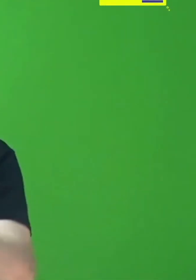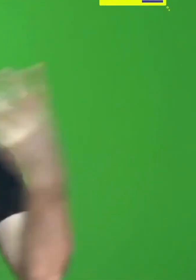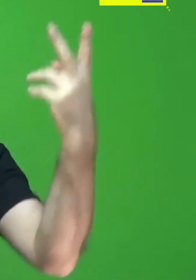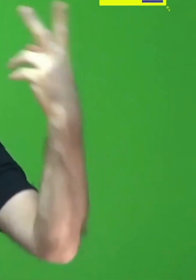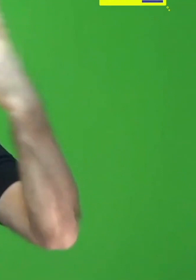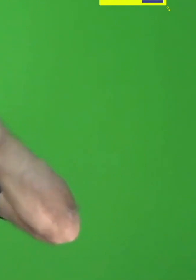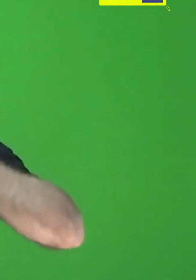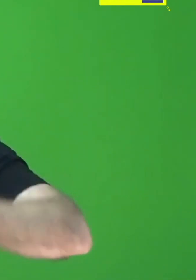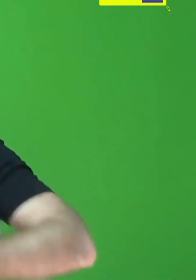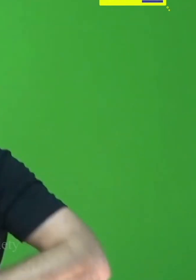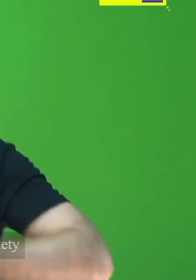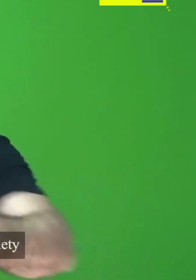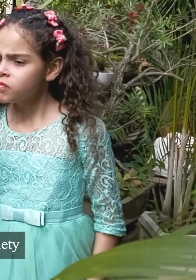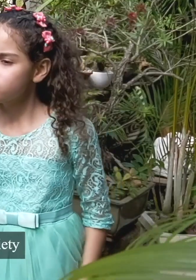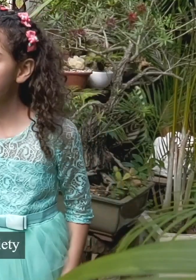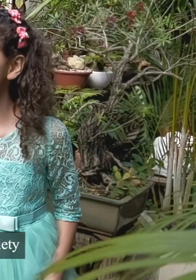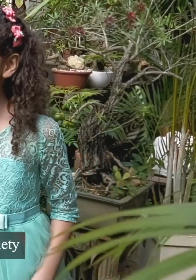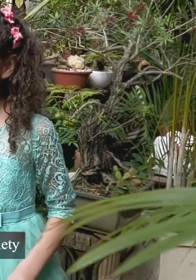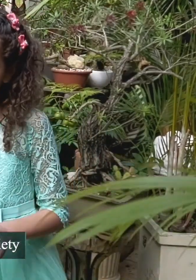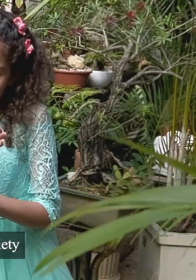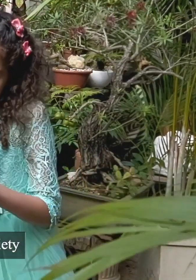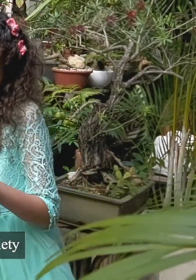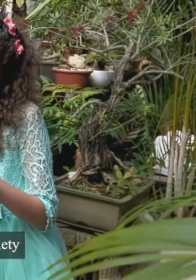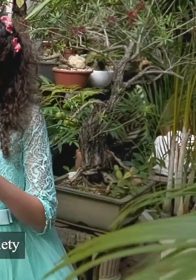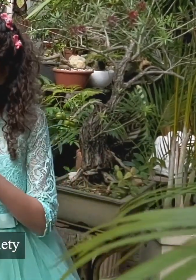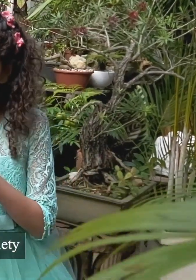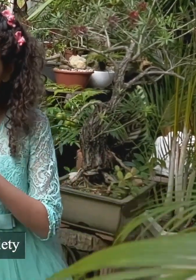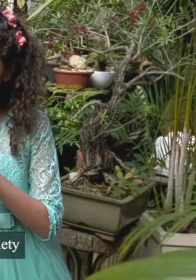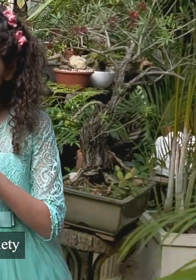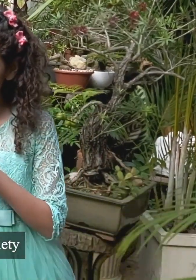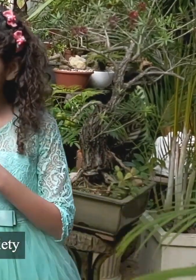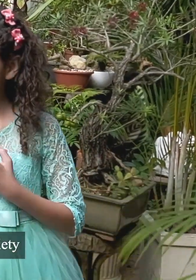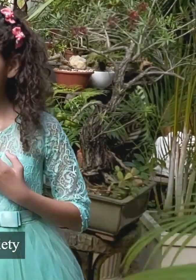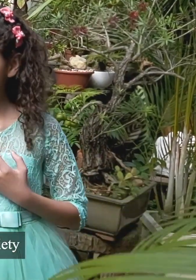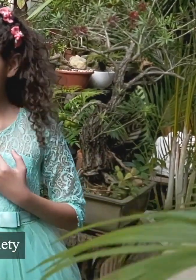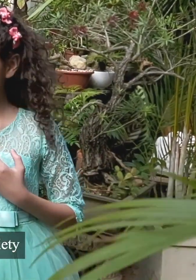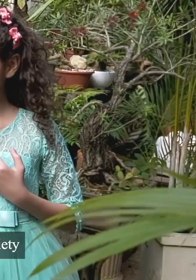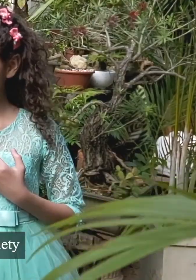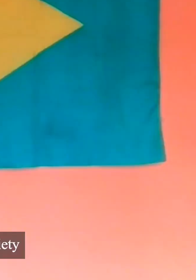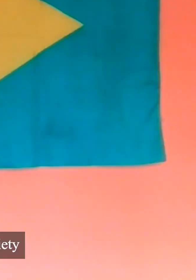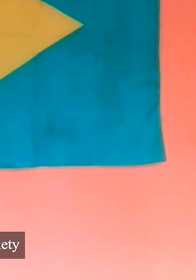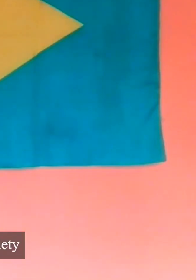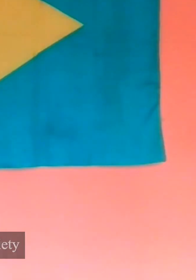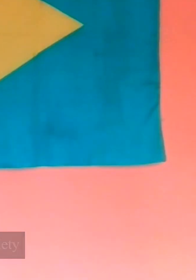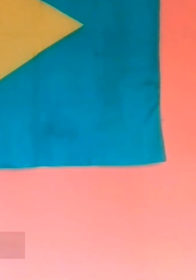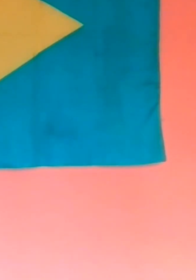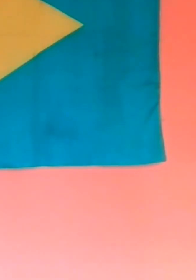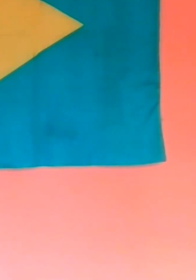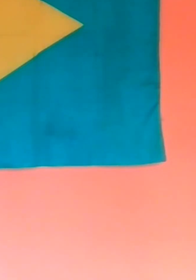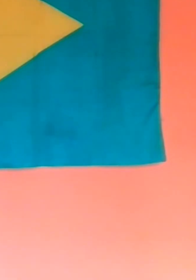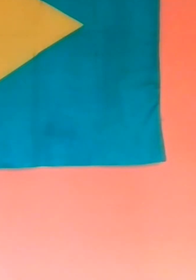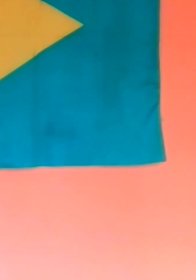understand. If we both are part of the the same society.